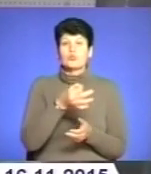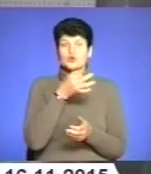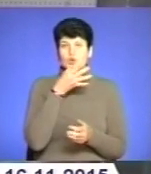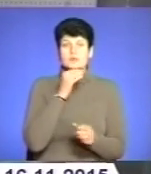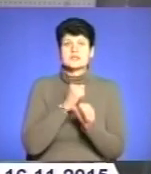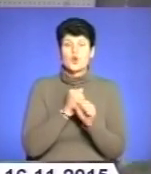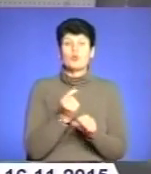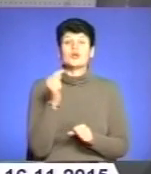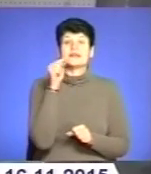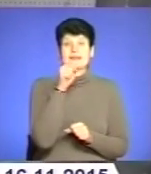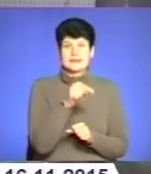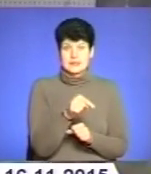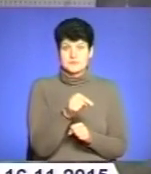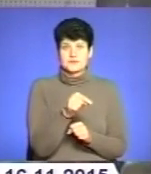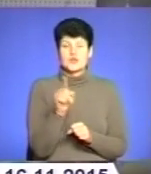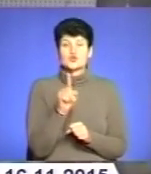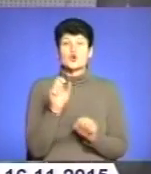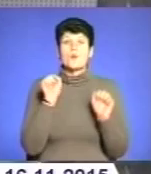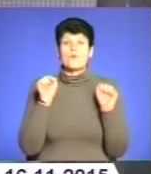тим, що можна